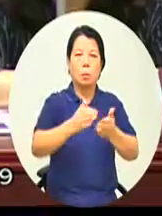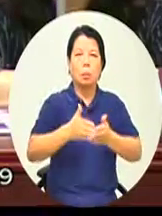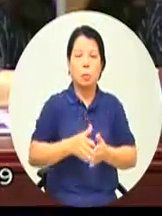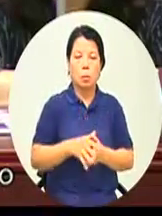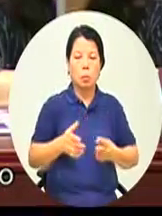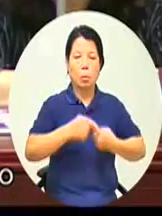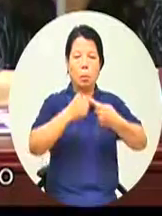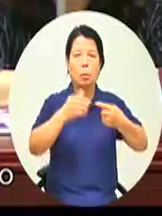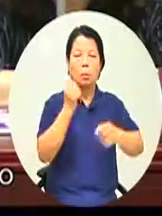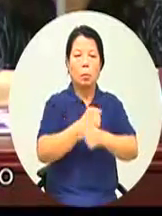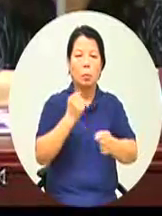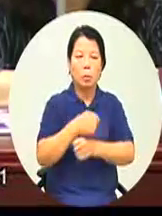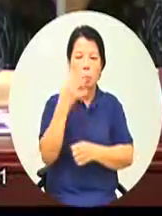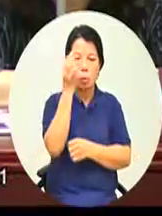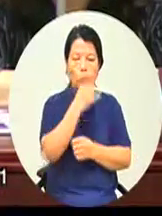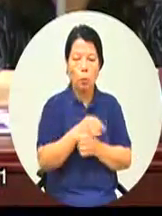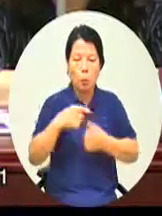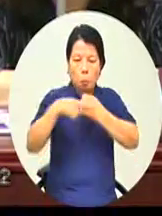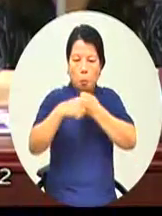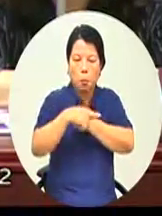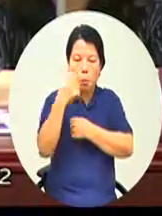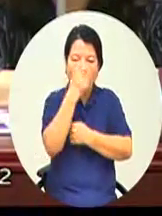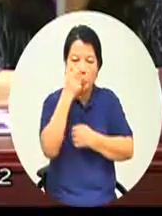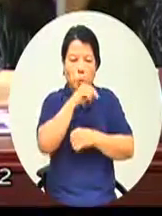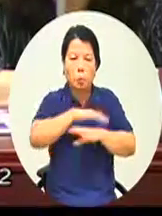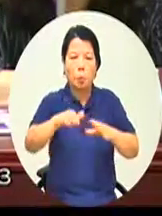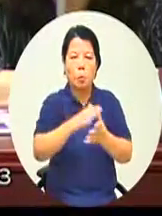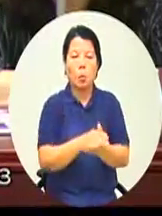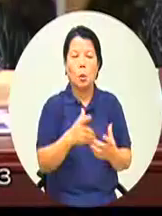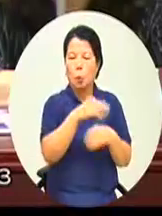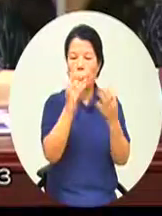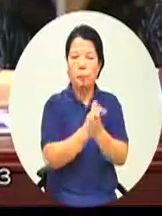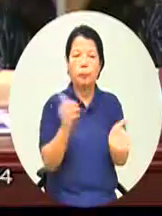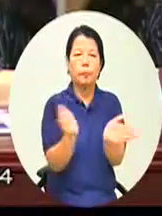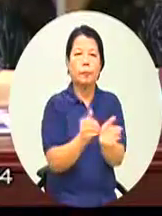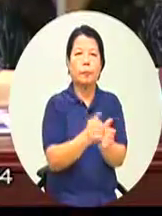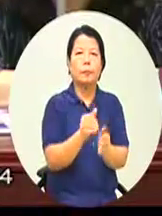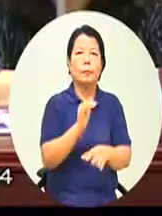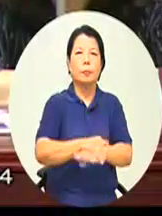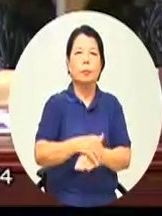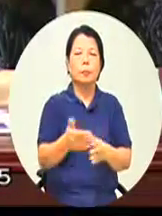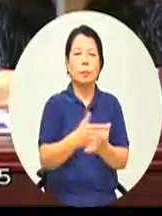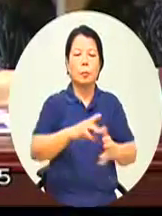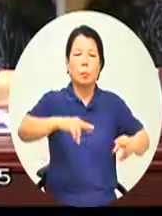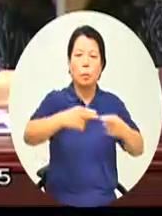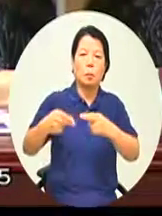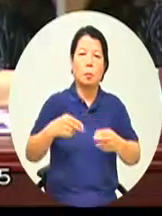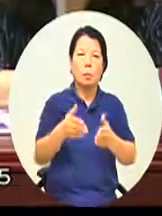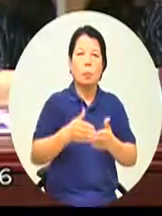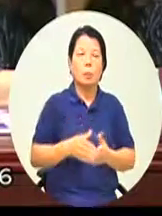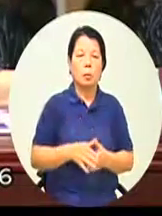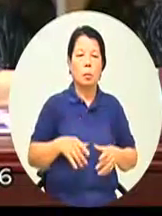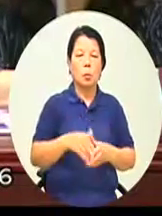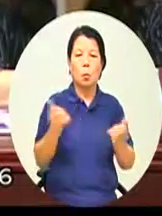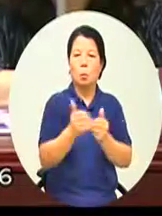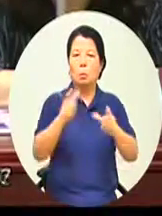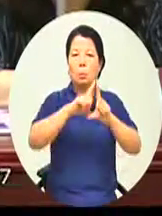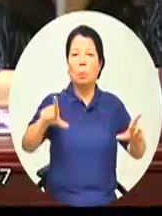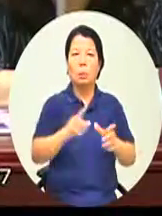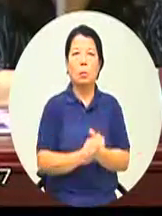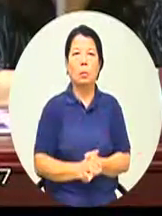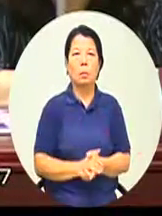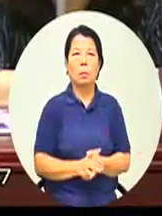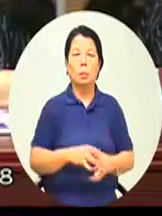一个要先做调查研究，那目前我们也完成了调查研究，可是它的修复的部分就是一个大问题了，因为修